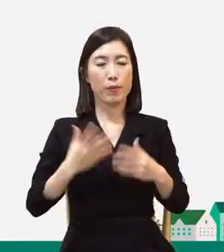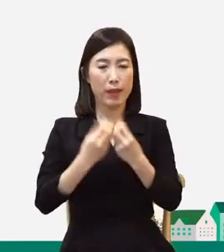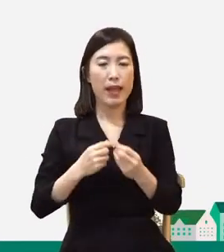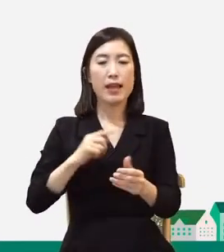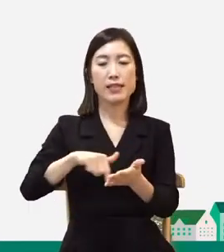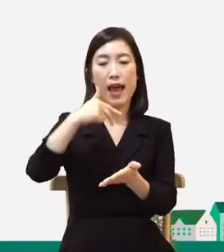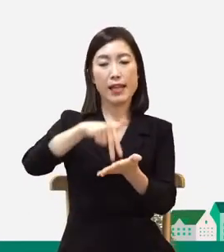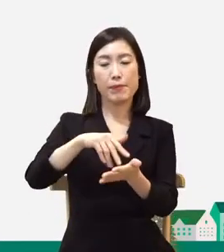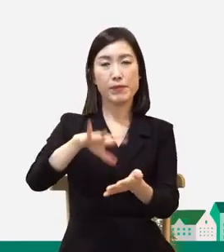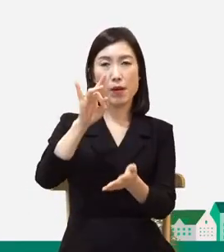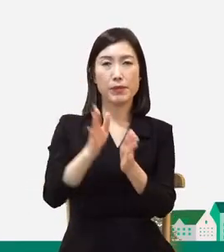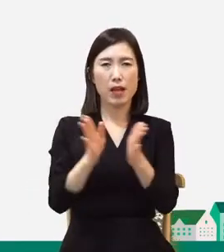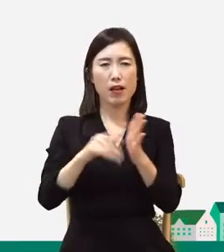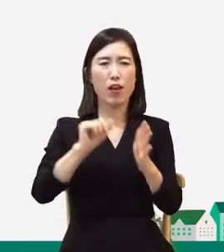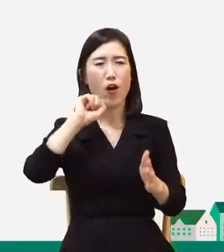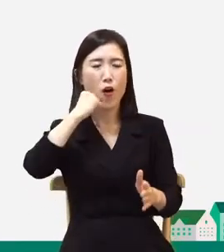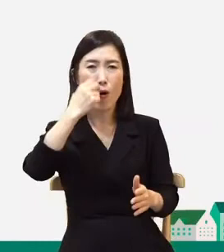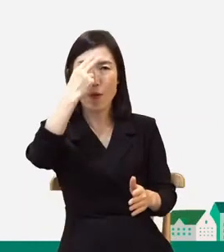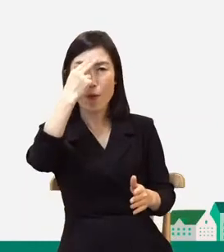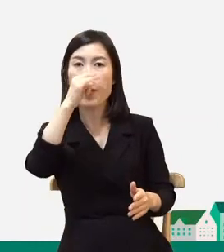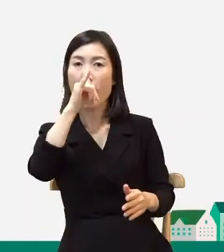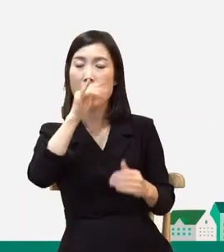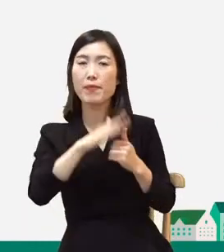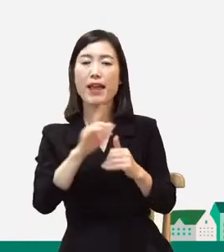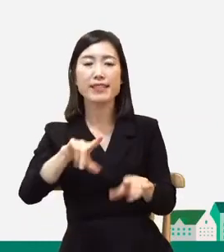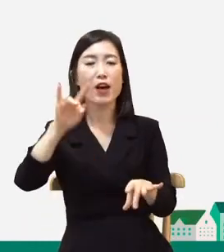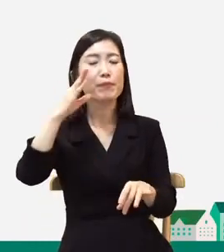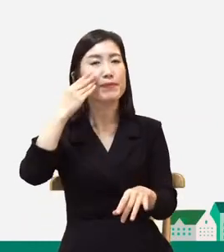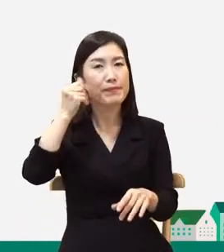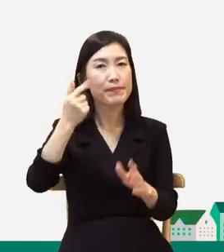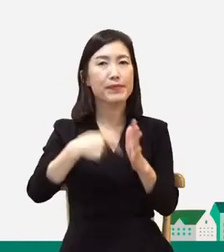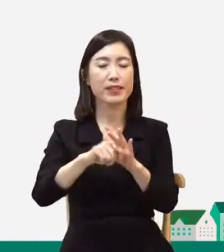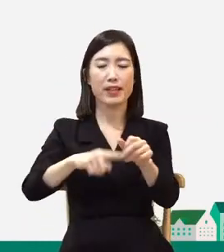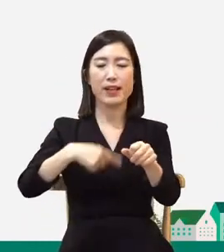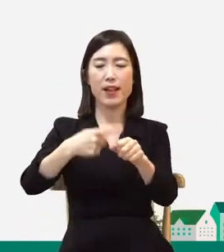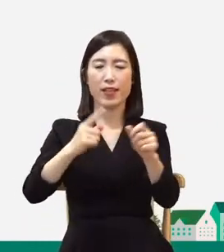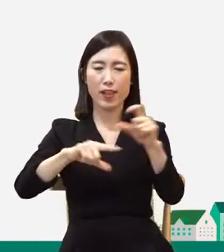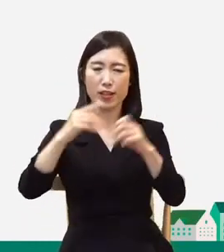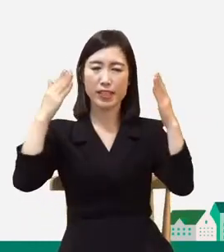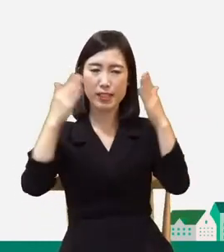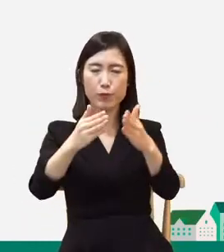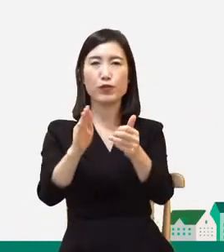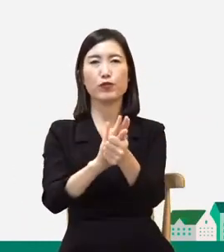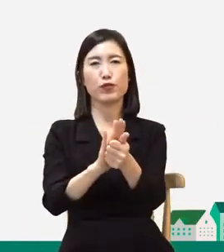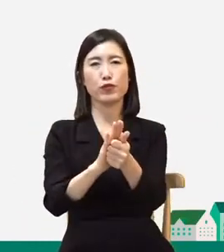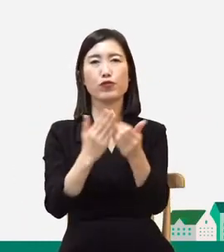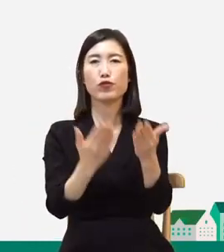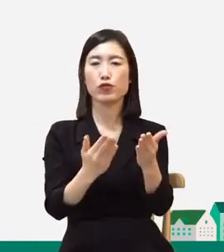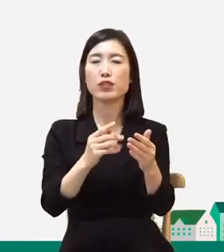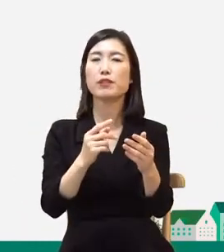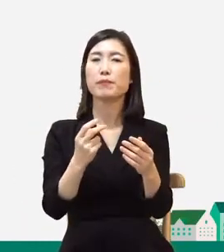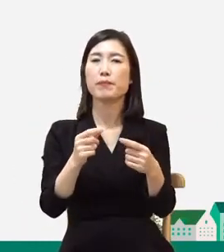자립을 처음 시작했을 때 굉장히 어려움이 많으세요. 적응하는 단계에서 1년 동안 집중적으로 지원하는, 단기적으로 지원하는 아답터